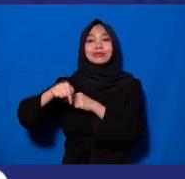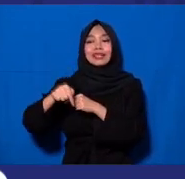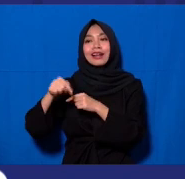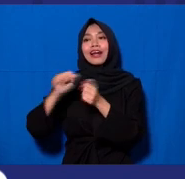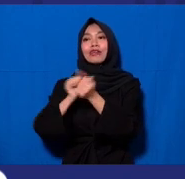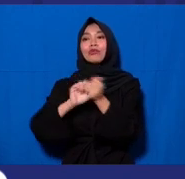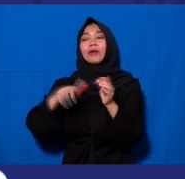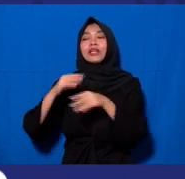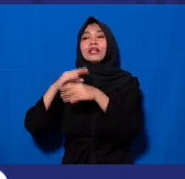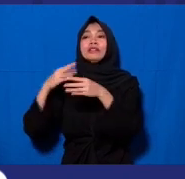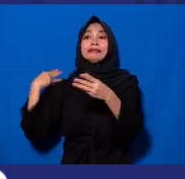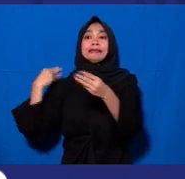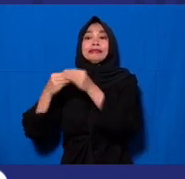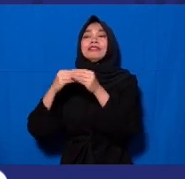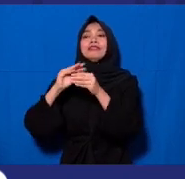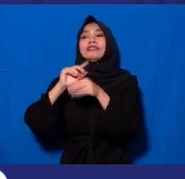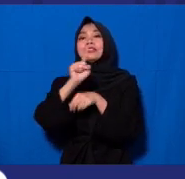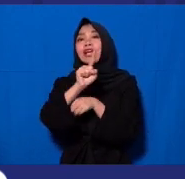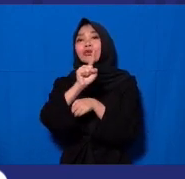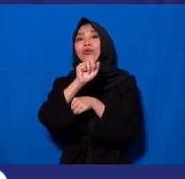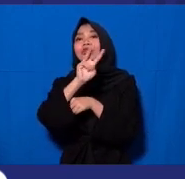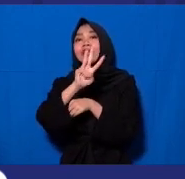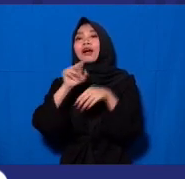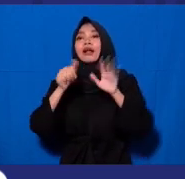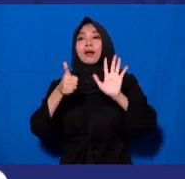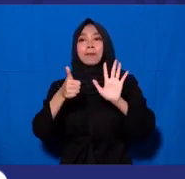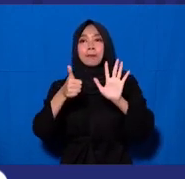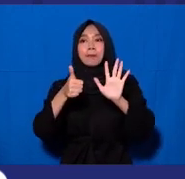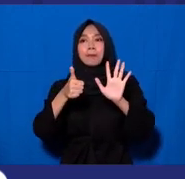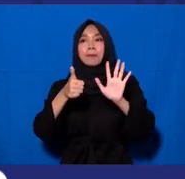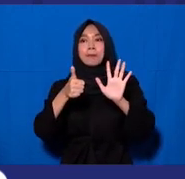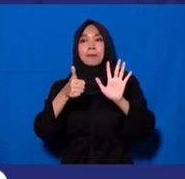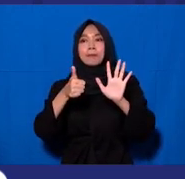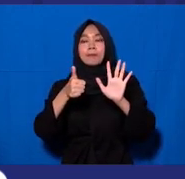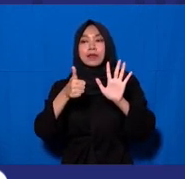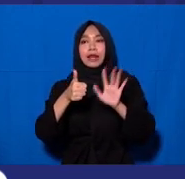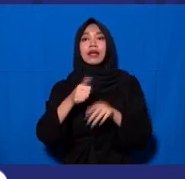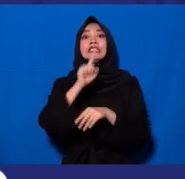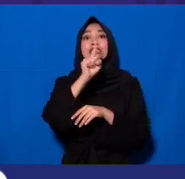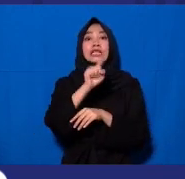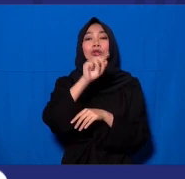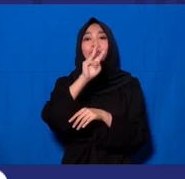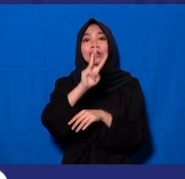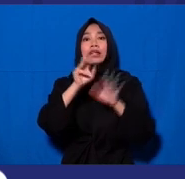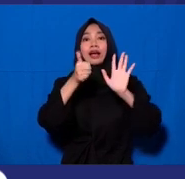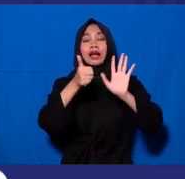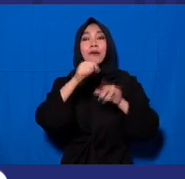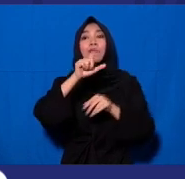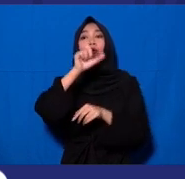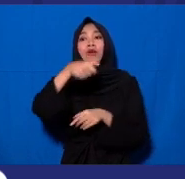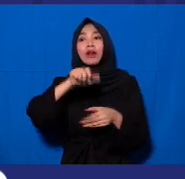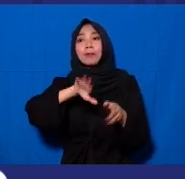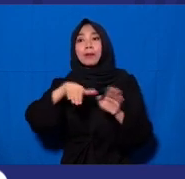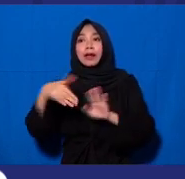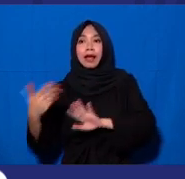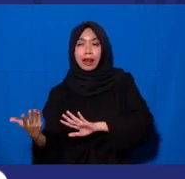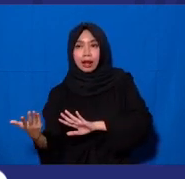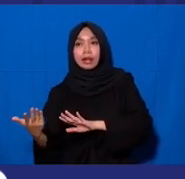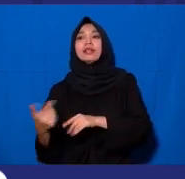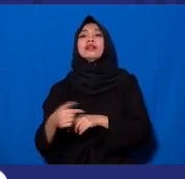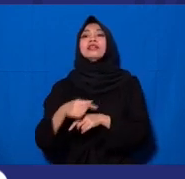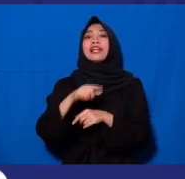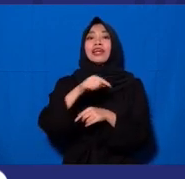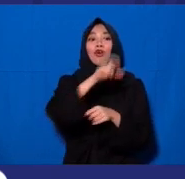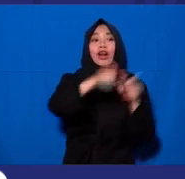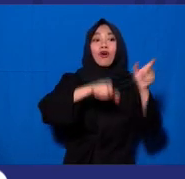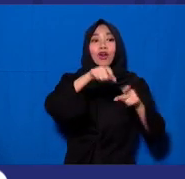kasus. Kasus kematian ini adalah kasus kematian dari penderita konfirmasi positif